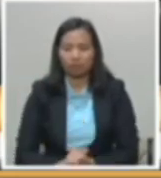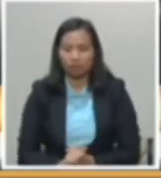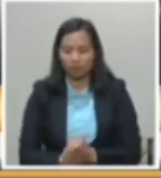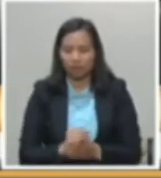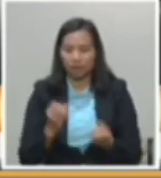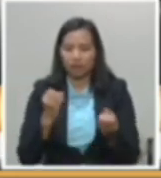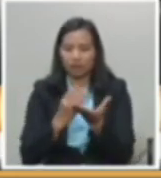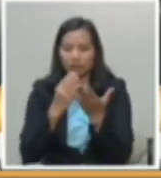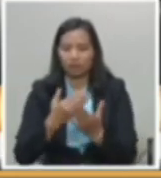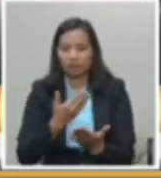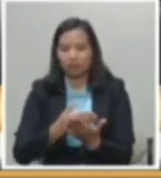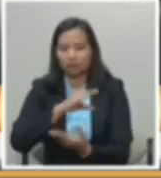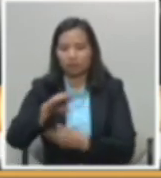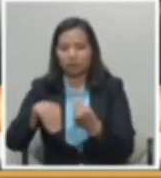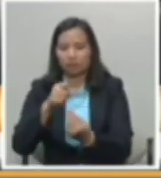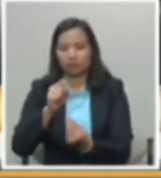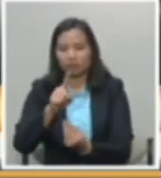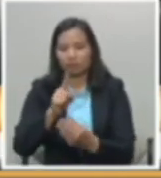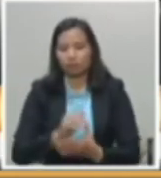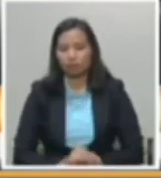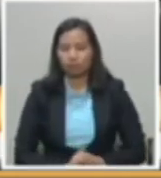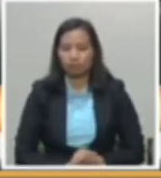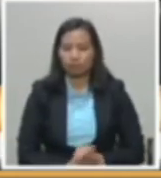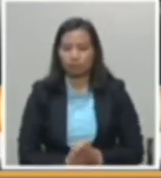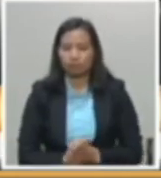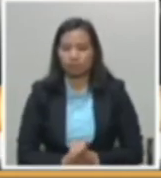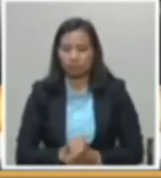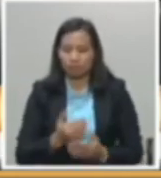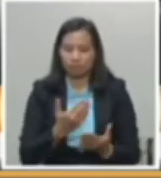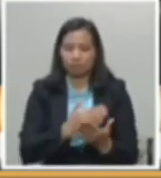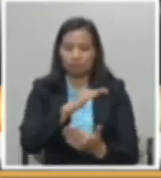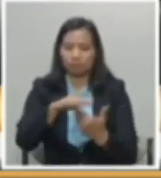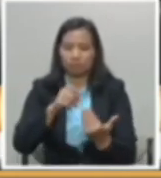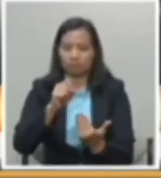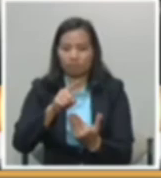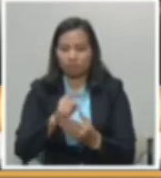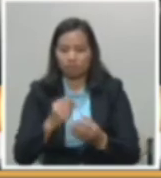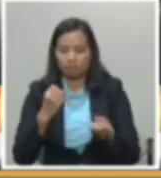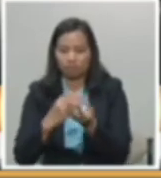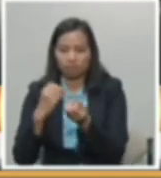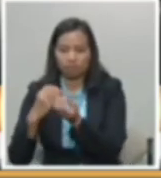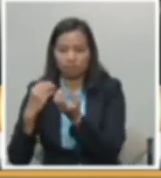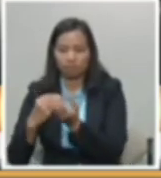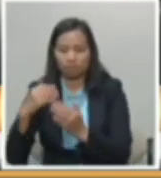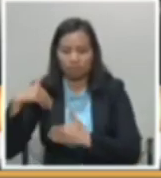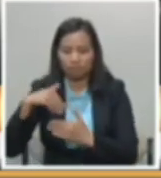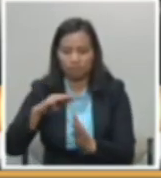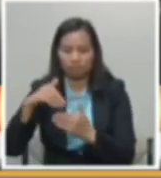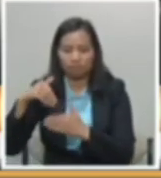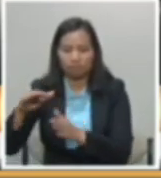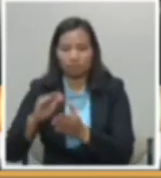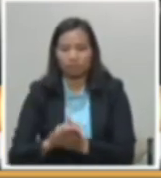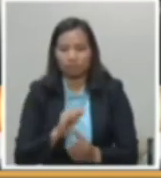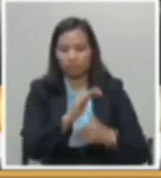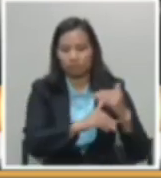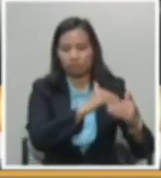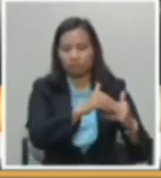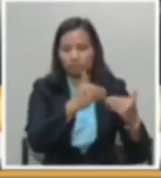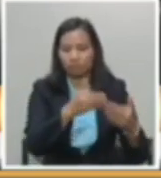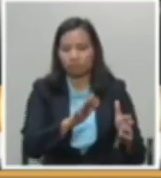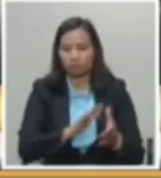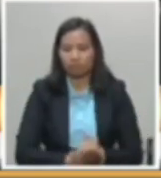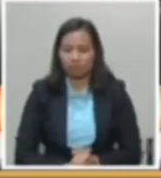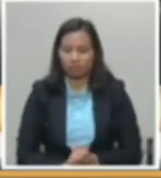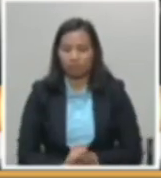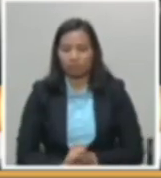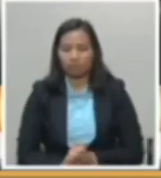ระทบกับเศรษฐกิจในประเทศประเทศที่กำลังพัฒนาจะได้รับผลกระทบทางด้านการส่งออกมากกว่าประเทศที่พัฒนาแล้วใน